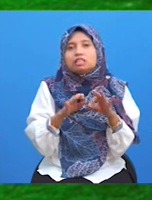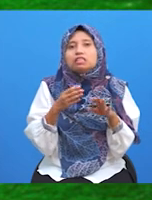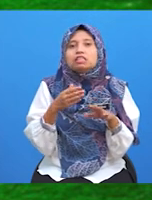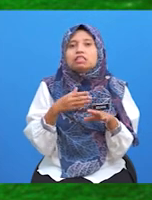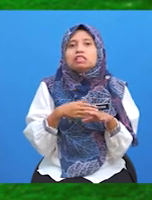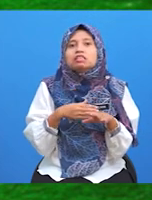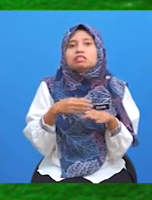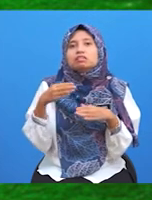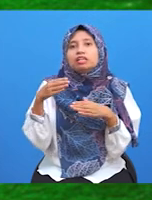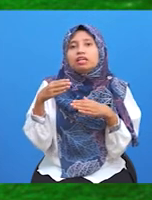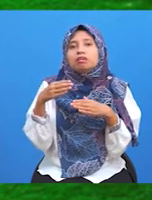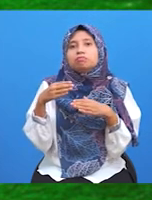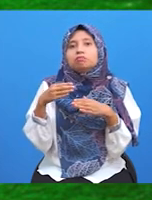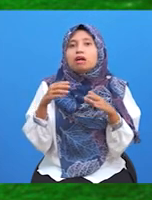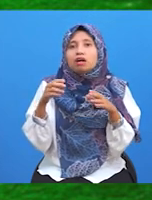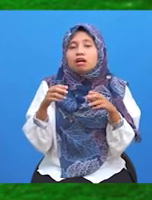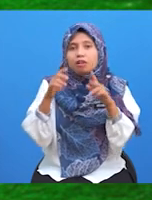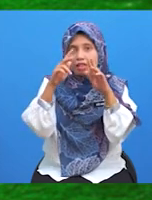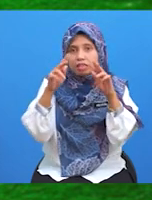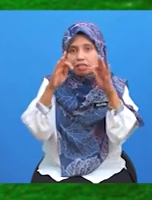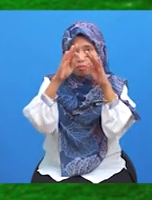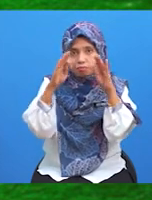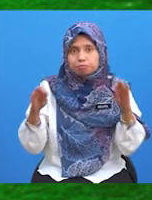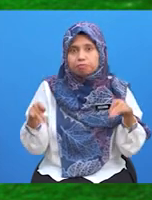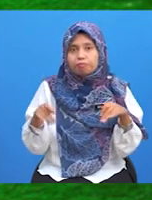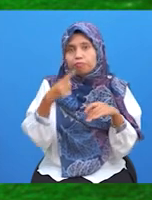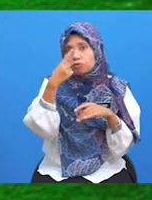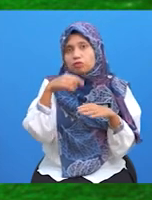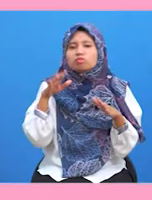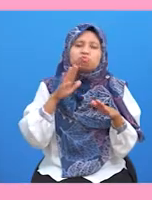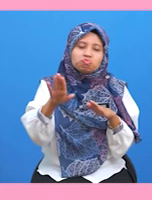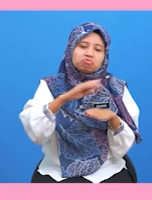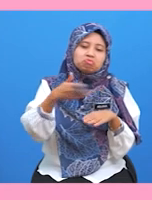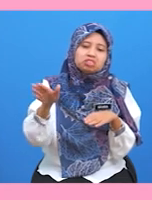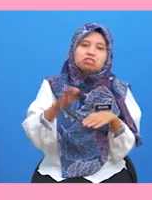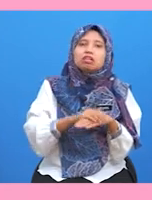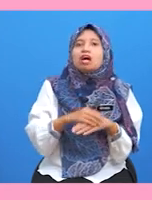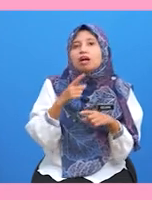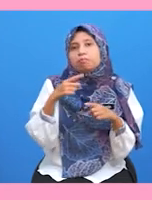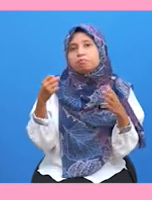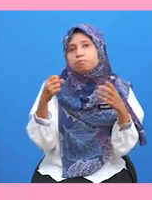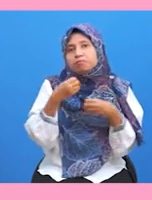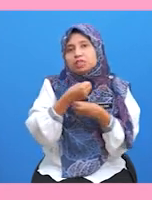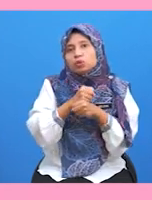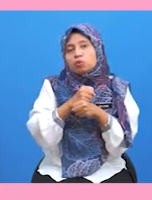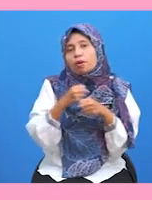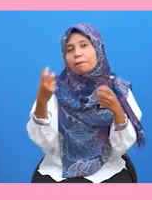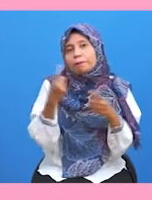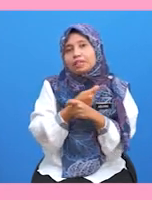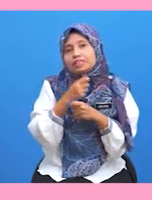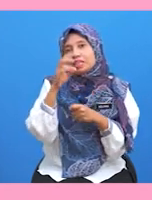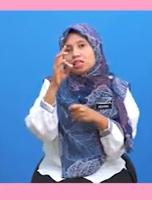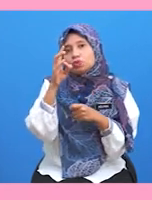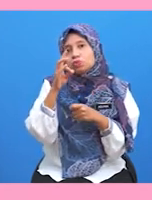Brunei. Namun begitu, rayuan tersebut telah ditolak. Bentuk penentangan ketujuh